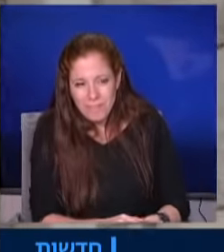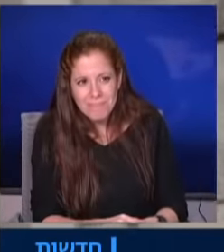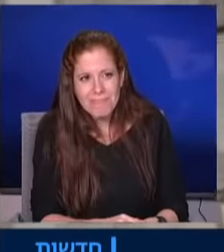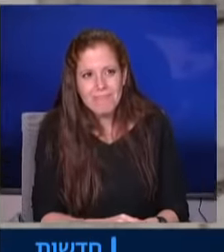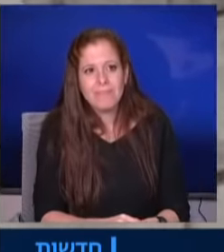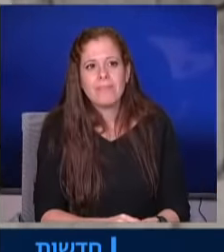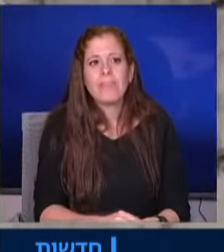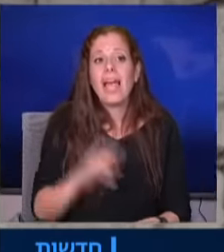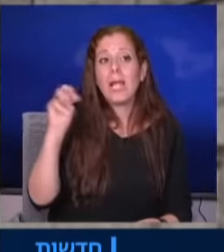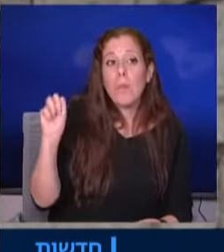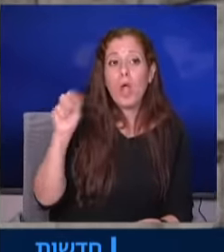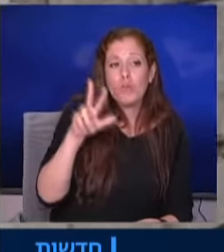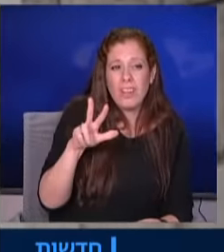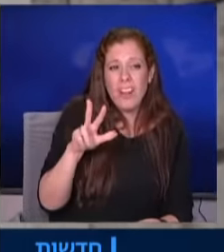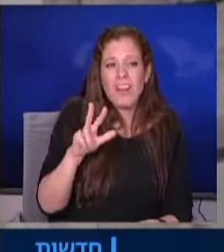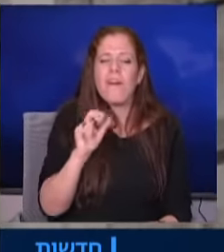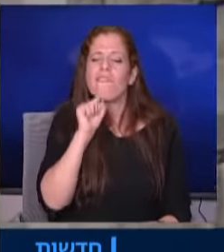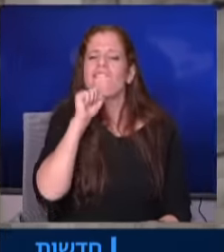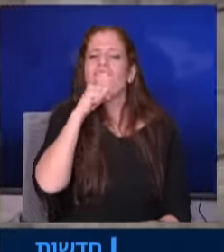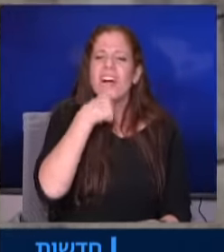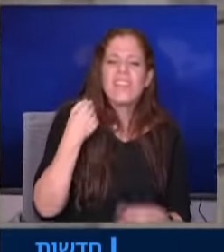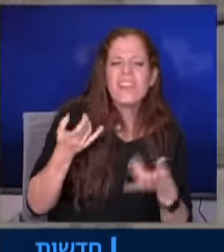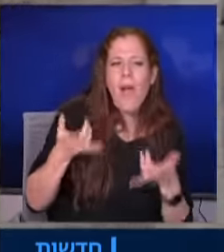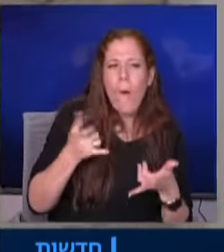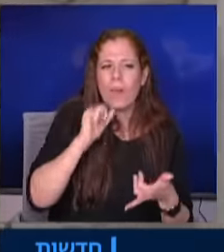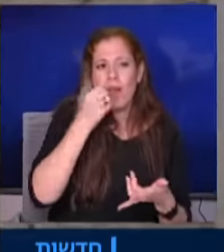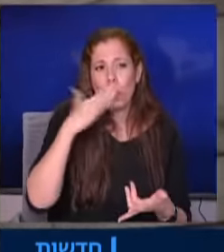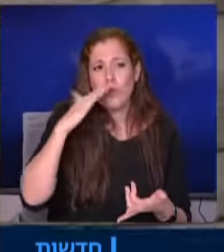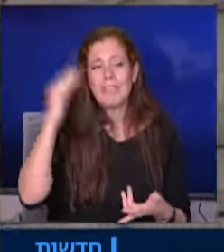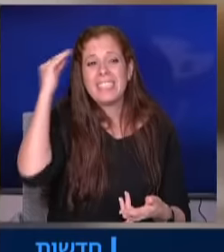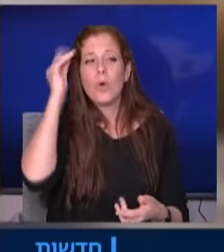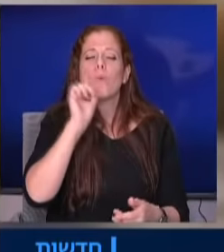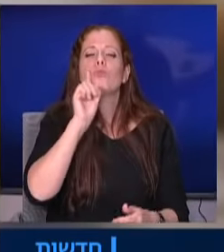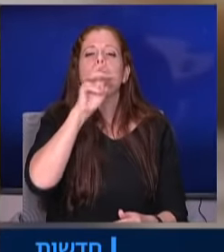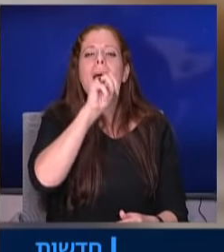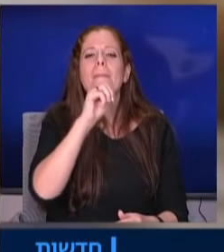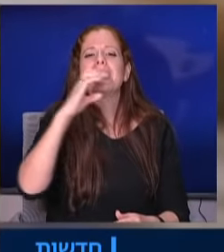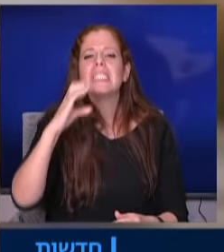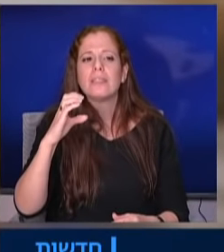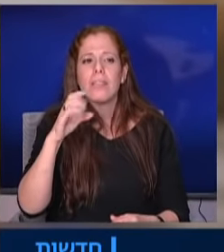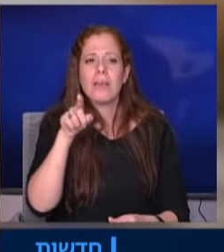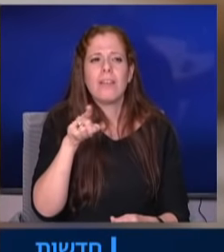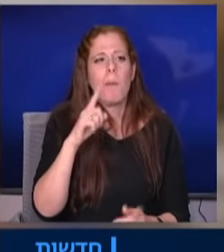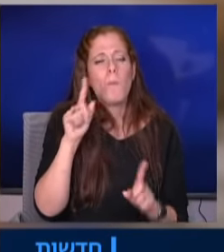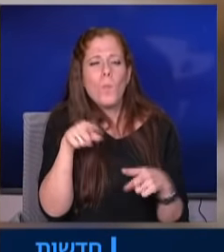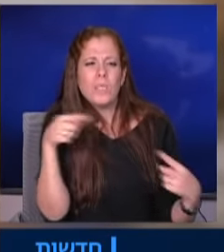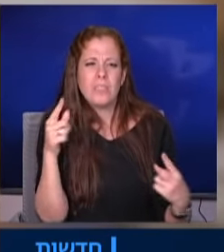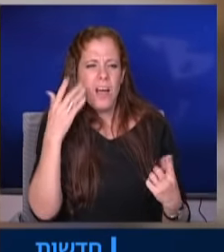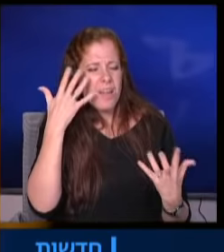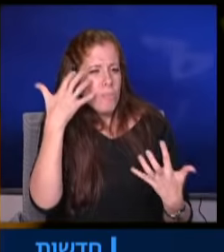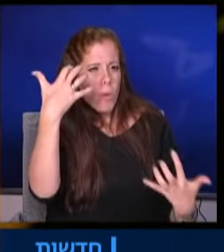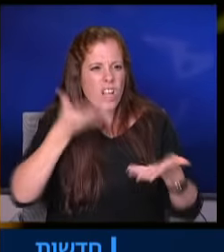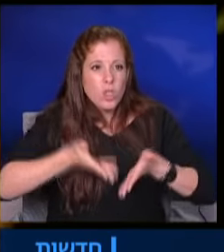את מורת שנן, ותיקי סצנת הרוק הירושלמי, תזכרו בשם MC. מוזיקאי מכונן שנולד וגדל